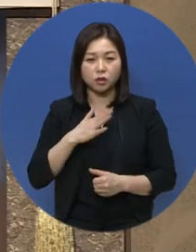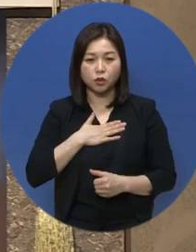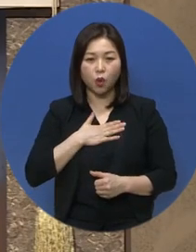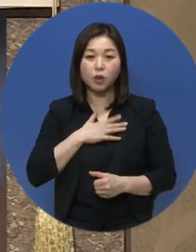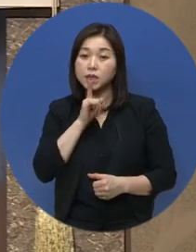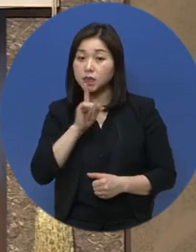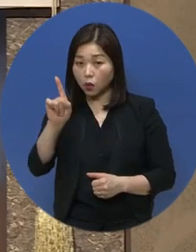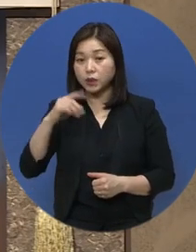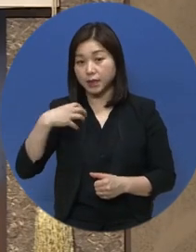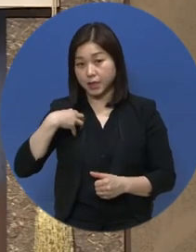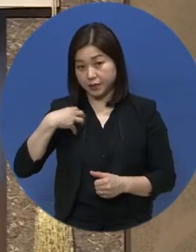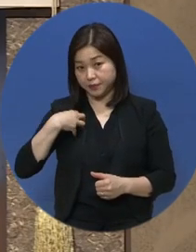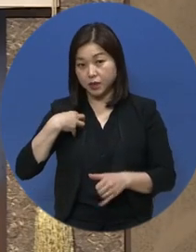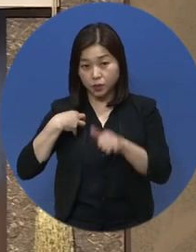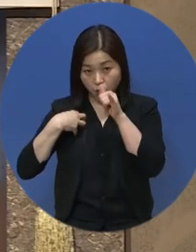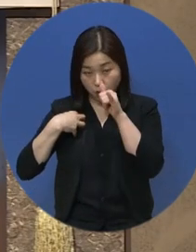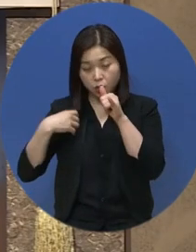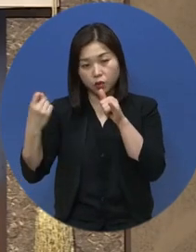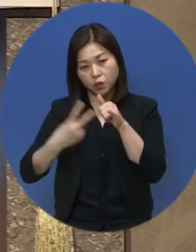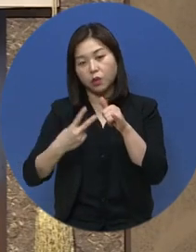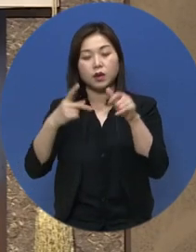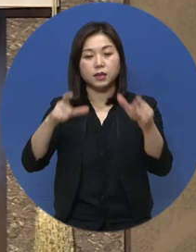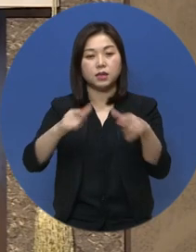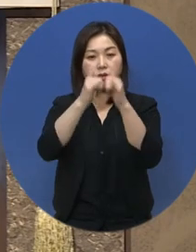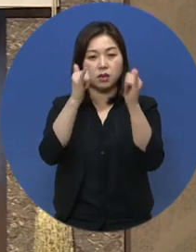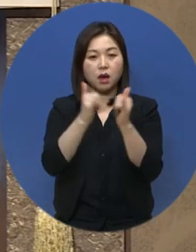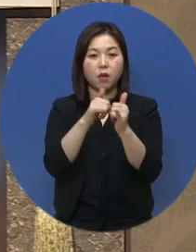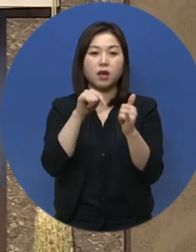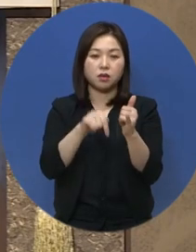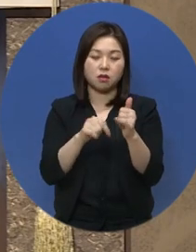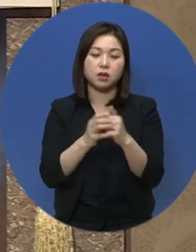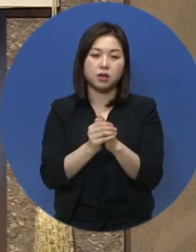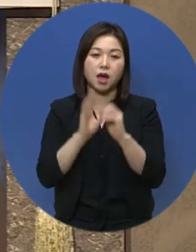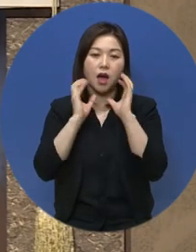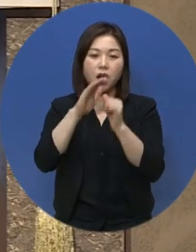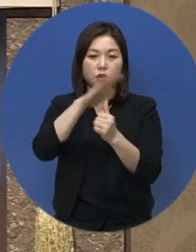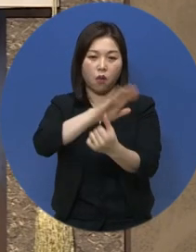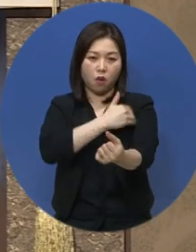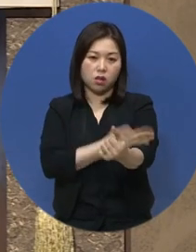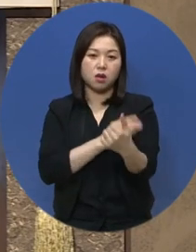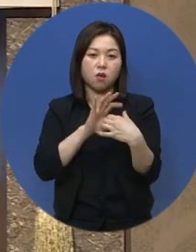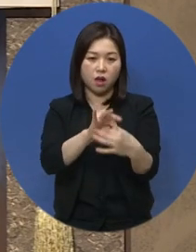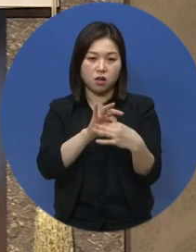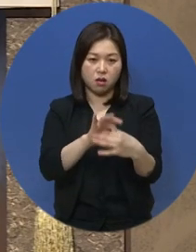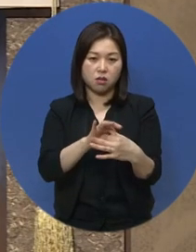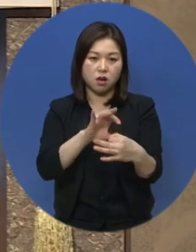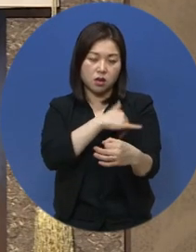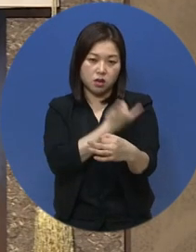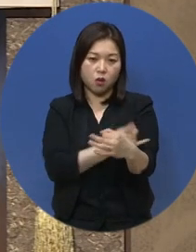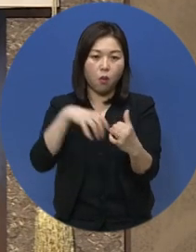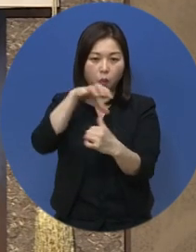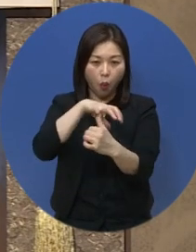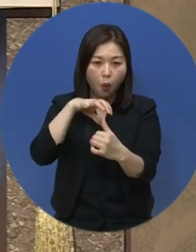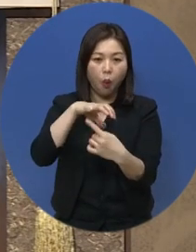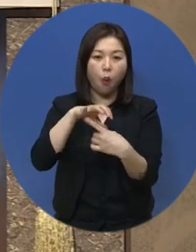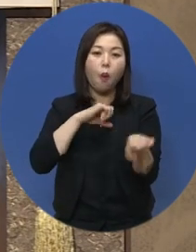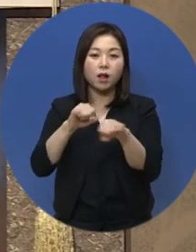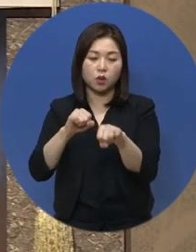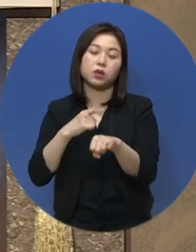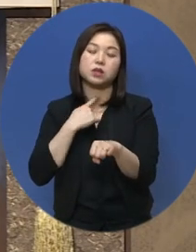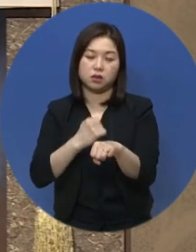의무자고 또 지역사회에서는 아동권리에 관련돼서 인권보호관으로 활동을 했던